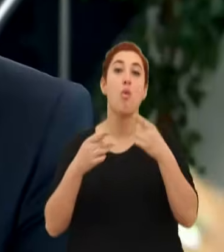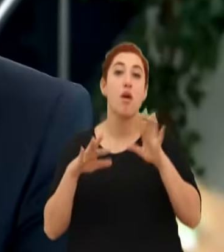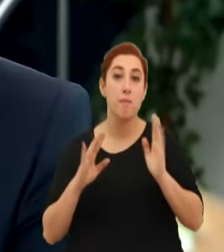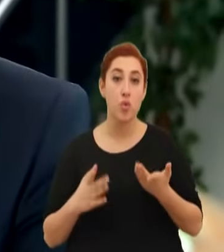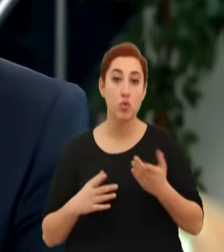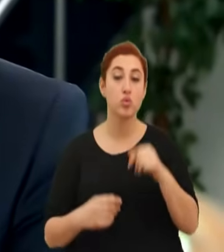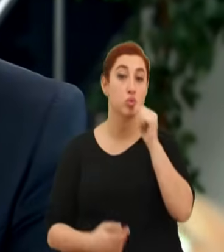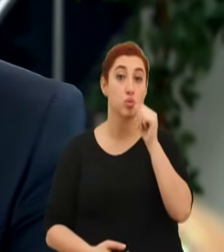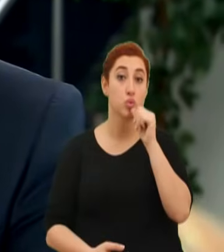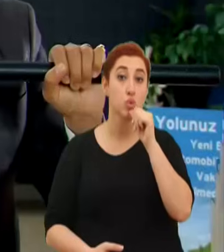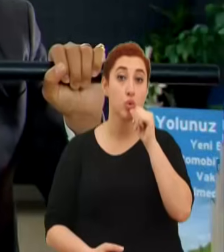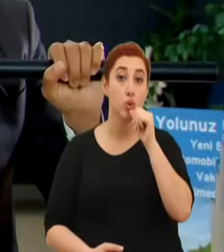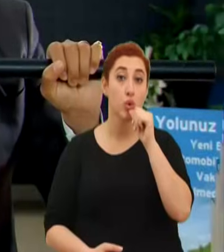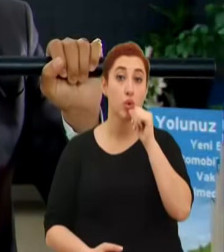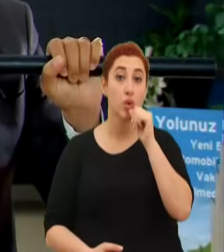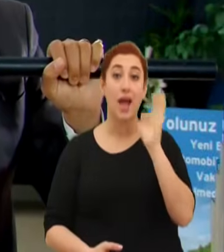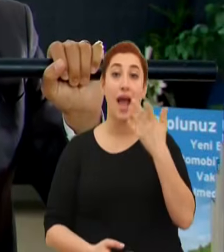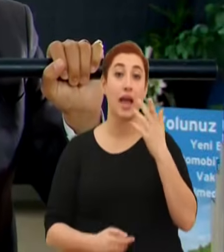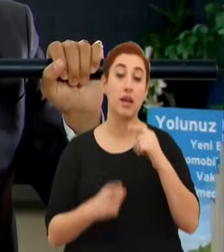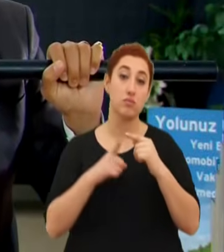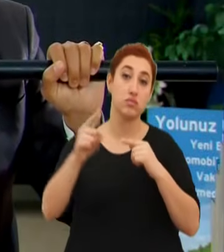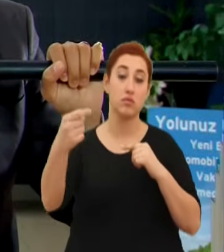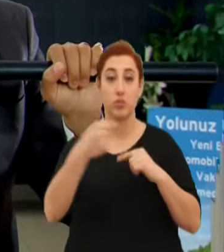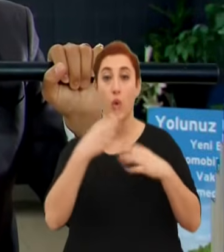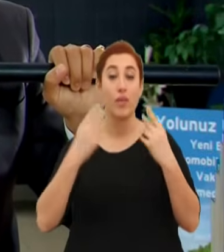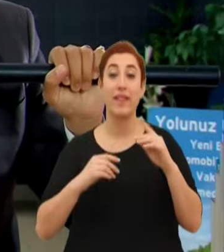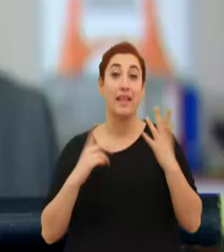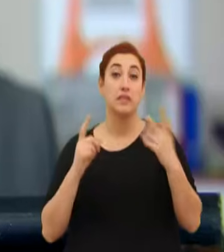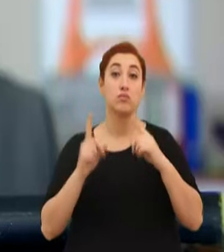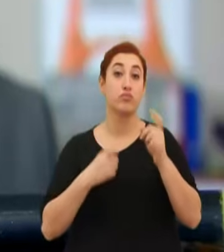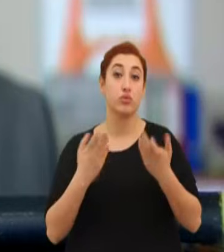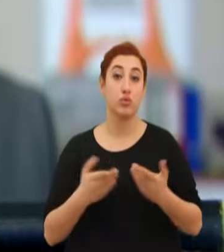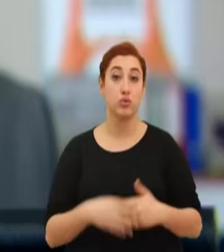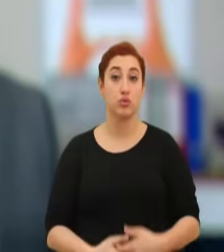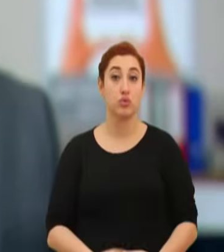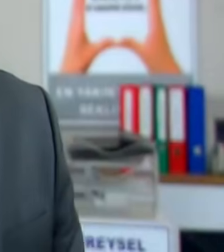göremiyorsun. Suyun... Hangi tarafa aktığını nasıl bulursun Nurhan?